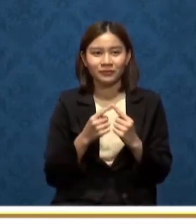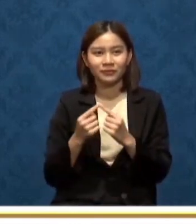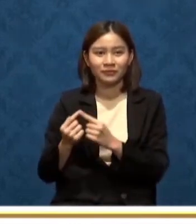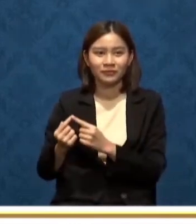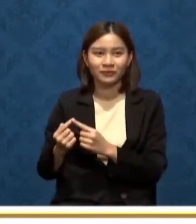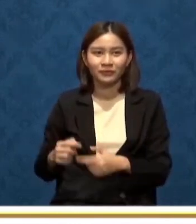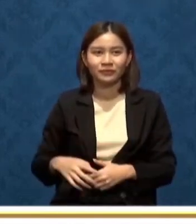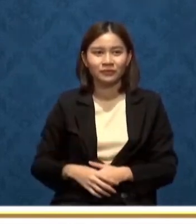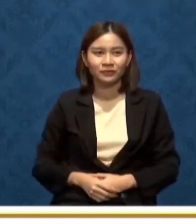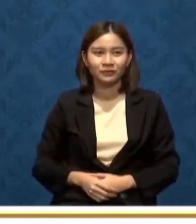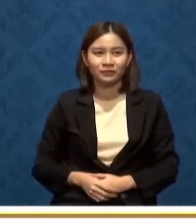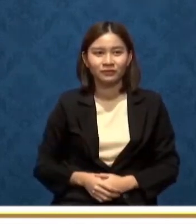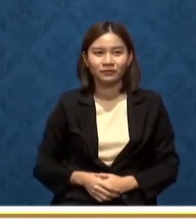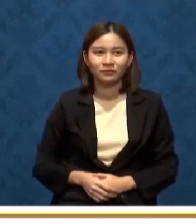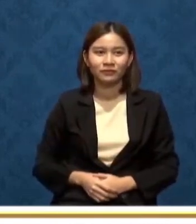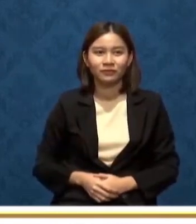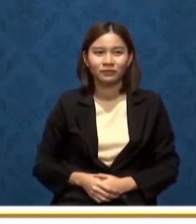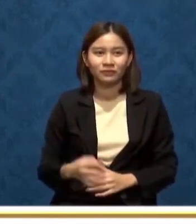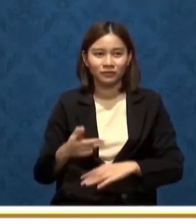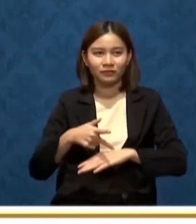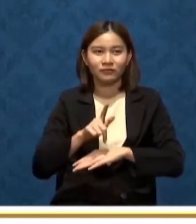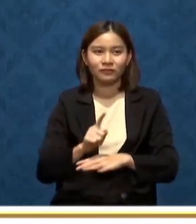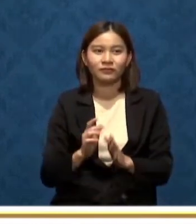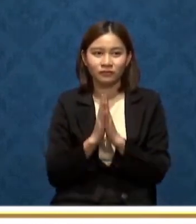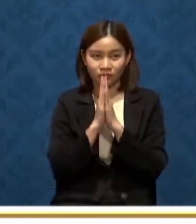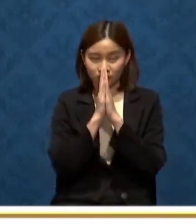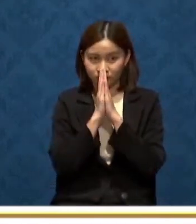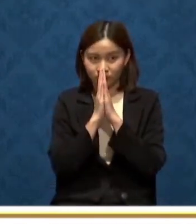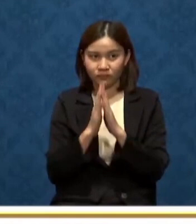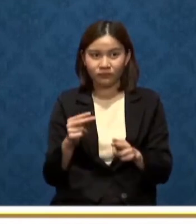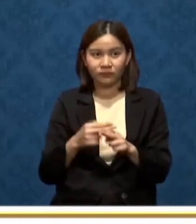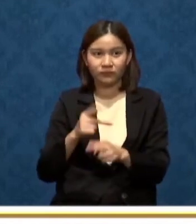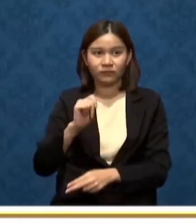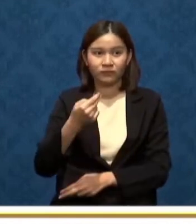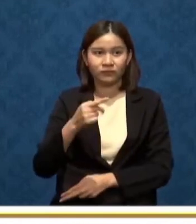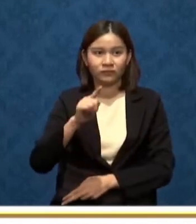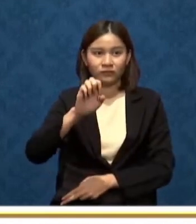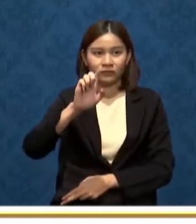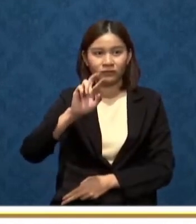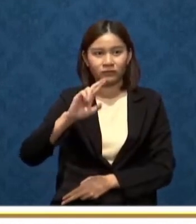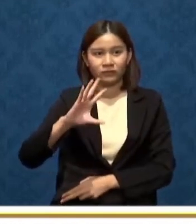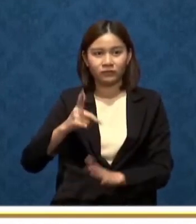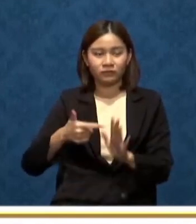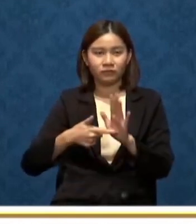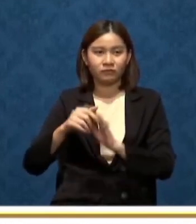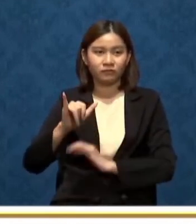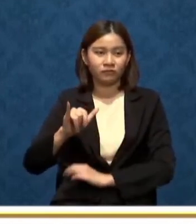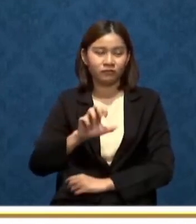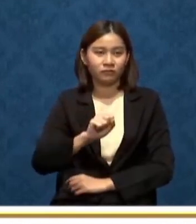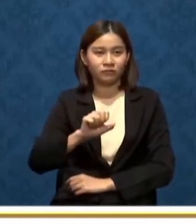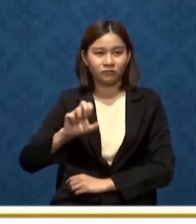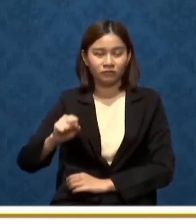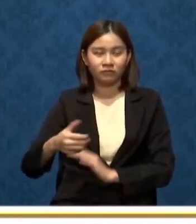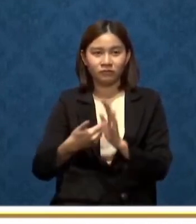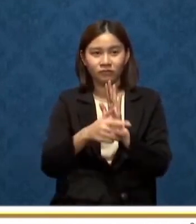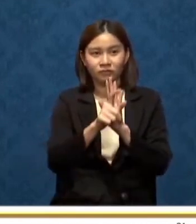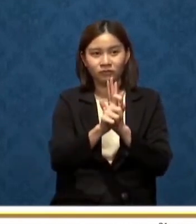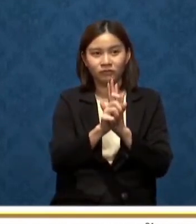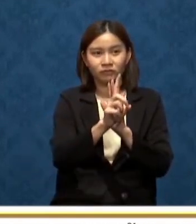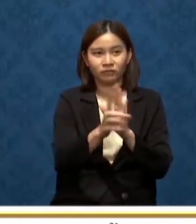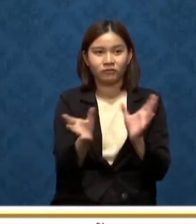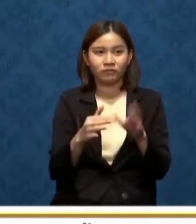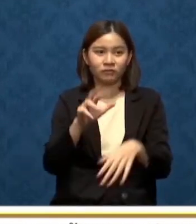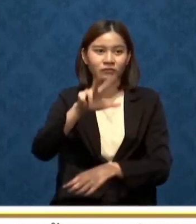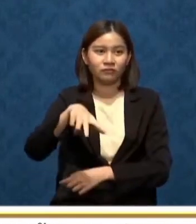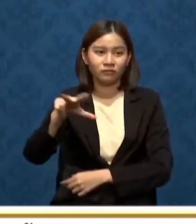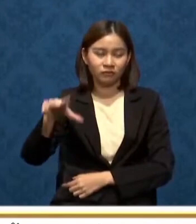ับก่พระธานที่ครpfกัผมน ทินาชัยแสนแก้วสมัยชิษ Legends ผู้แทนัศพระร้ จังหัดอ๊ ร! ทันนี้ พักเพื่อไท